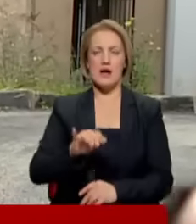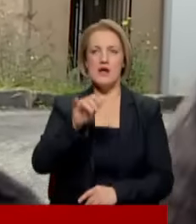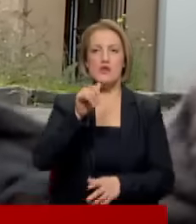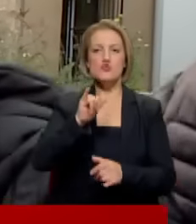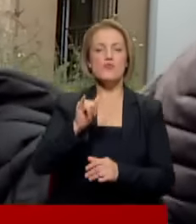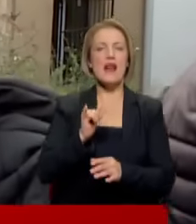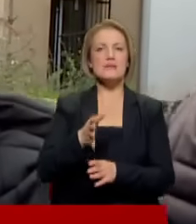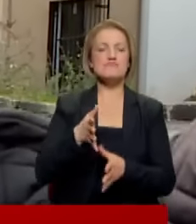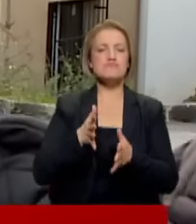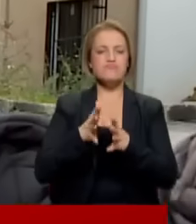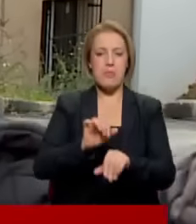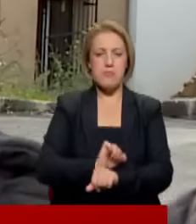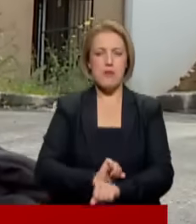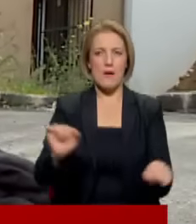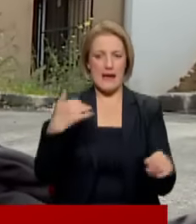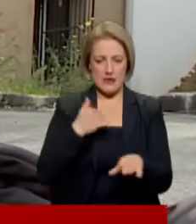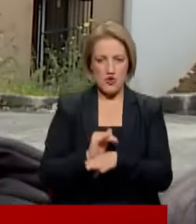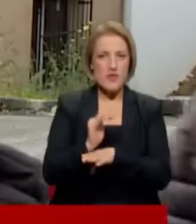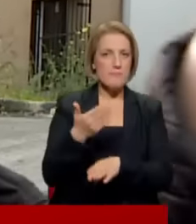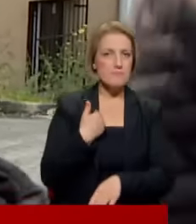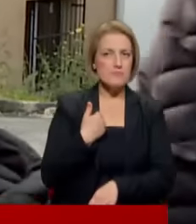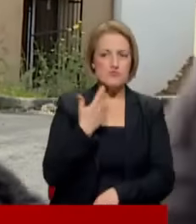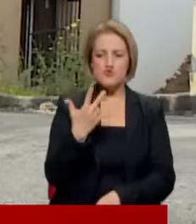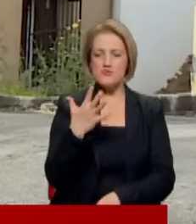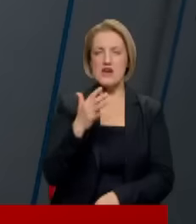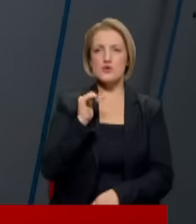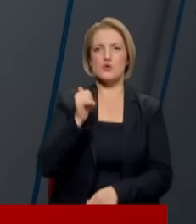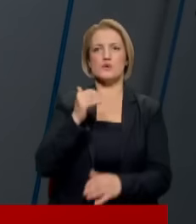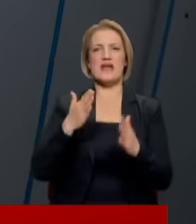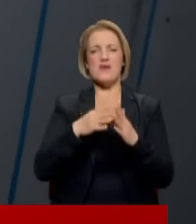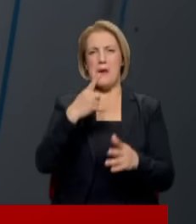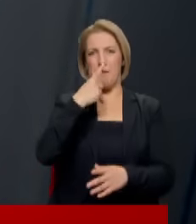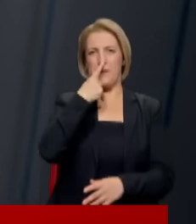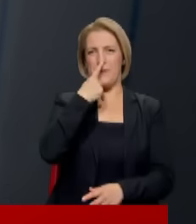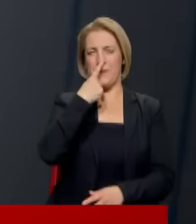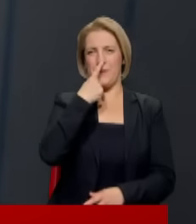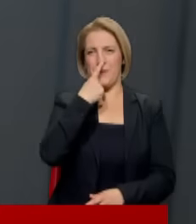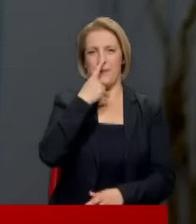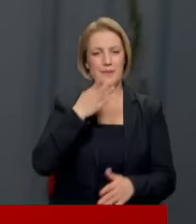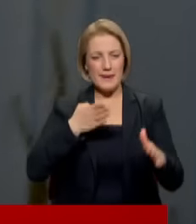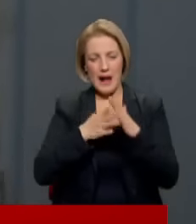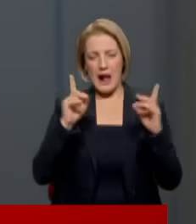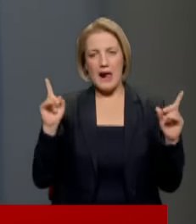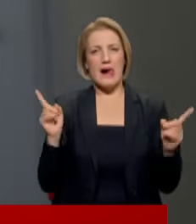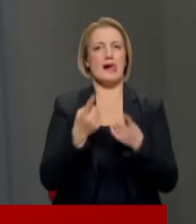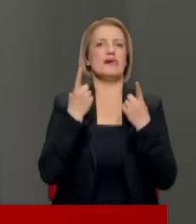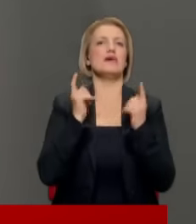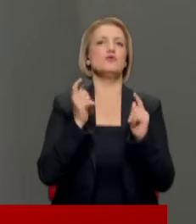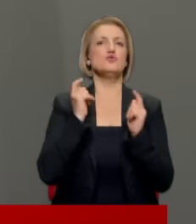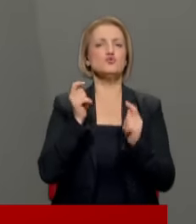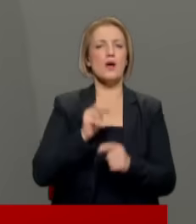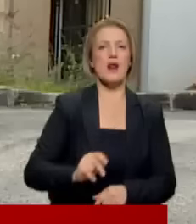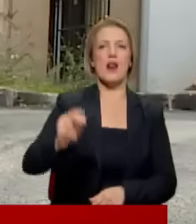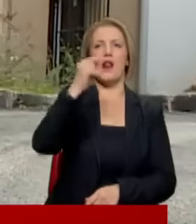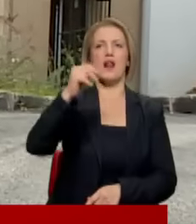patlamaları oldu ben kendi binamda yaşadım 3 be gün eve kokudan yani bloğun içine merdivanlı zor